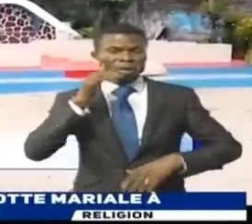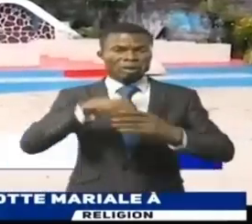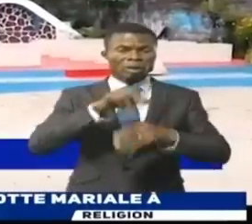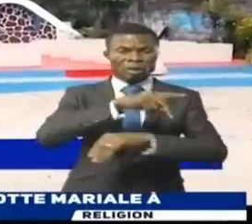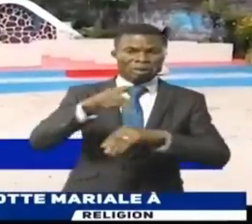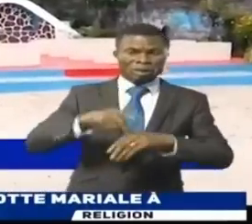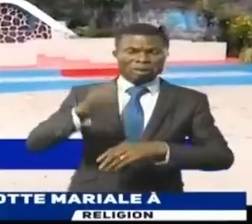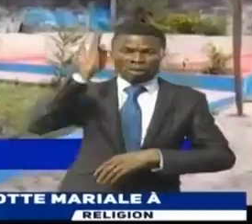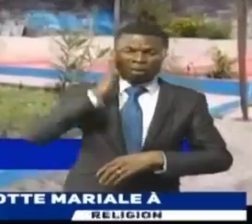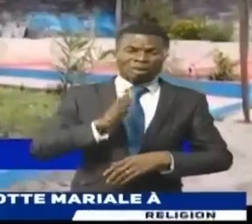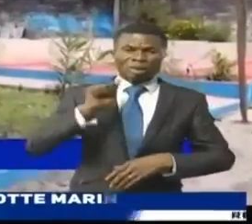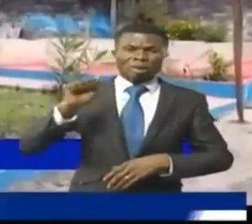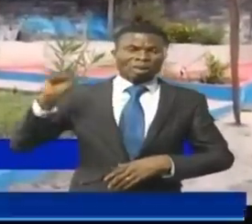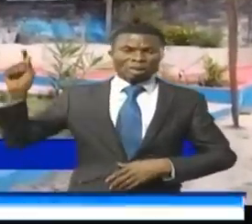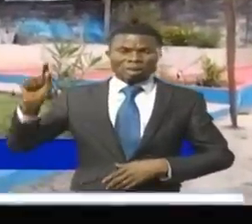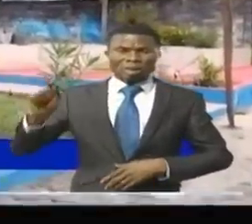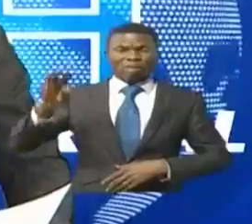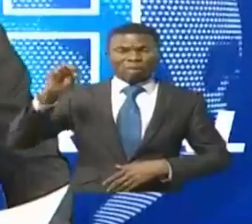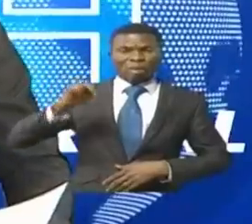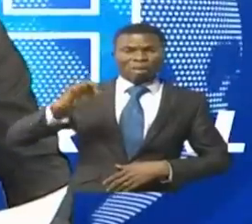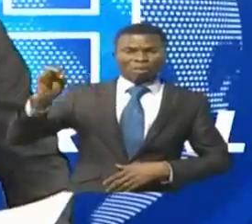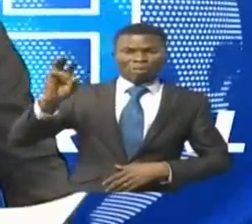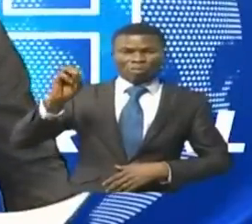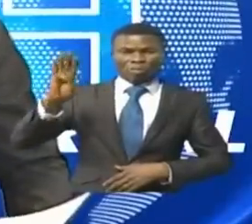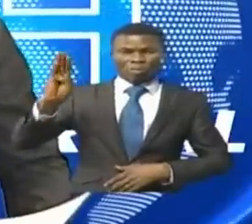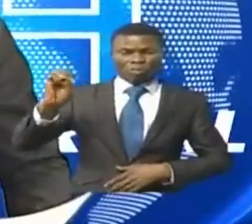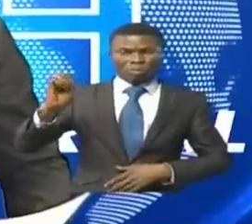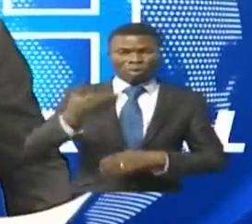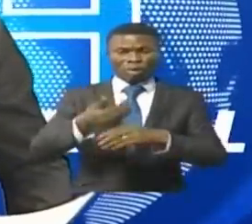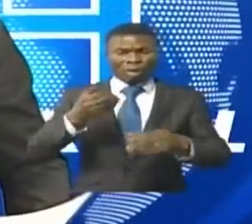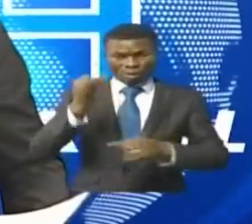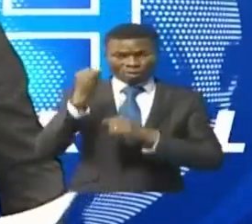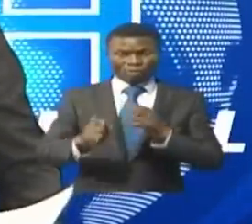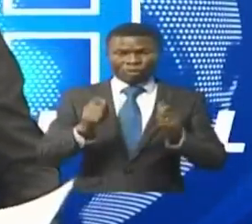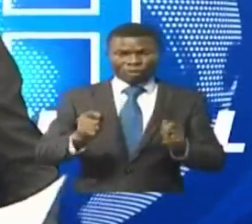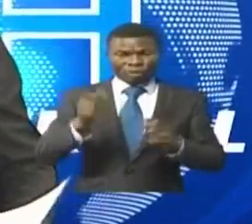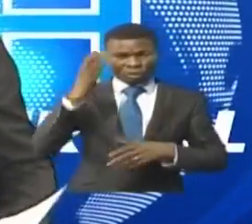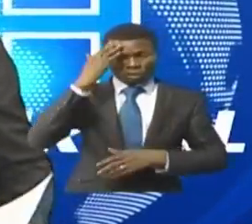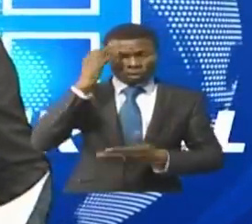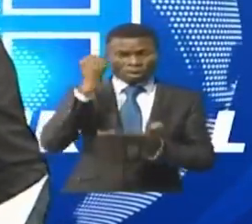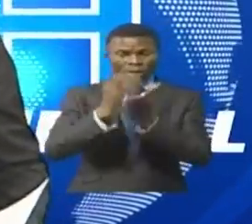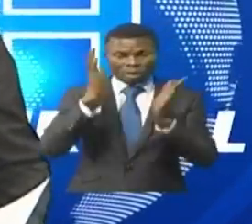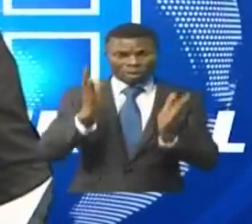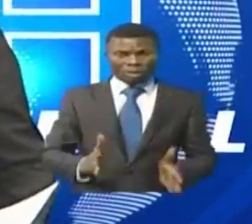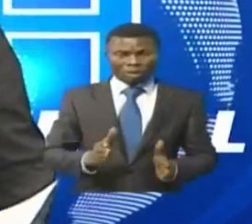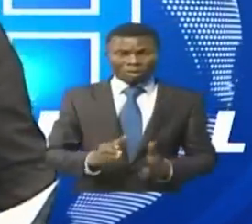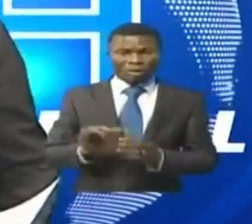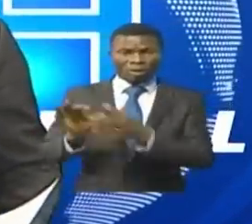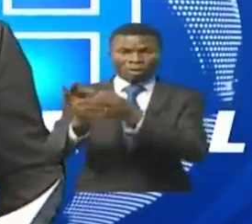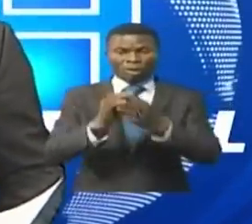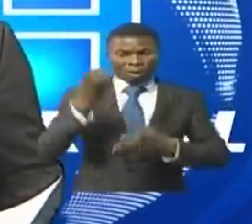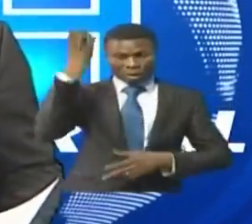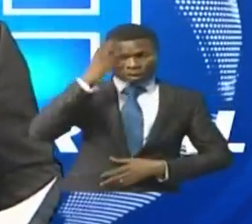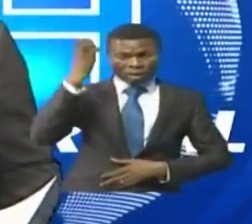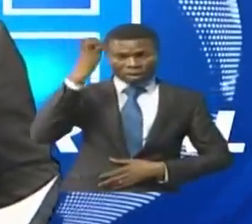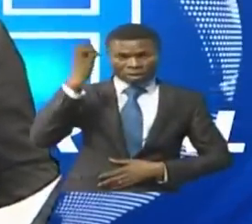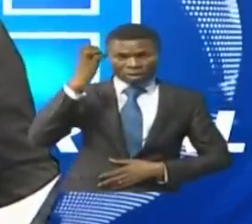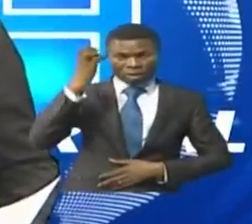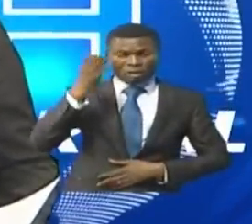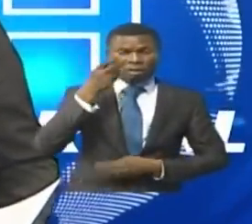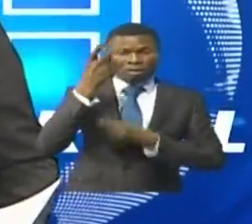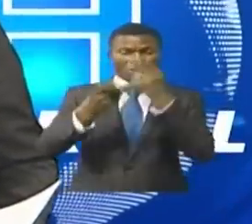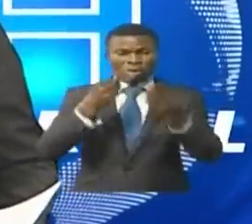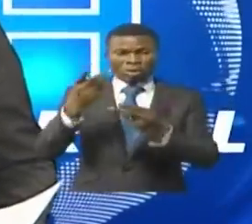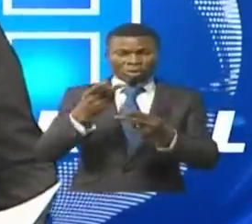paroisse Saint-Armand de Montbélé. Avant de terminer ce journal, sachez que l'ambassadeur de l'Union européenne a rendu visite